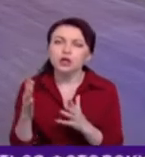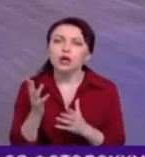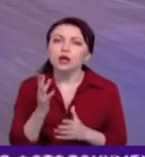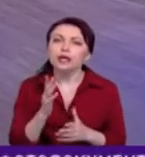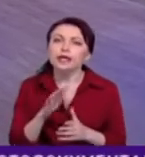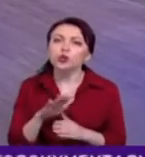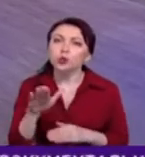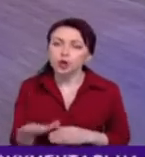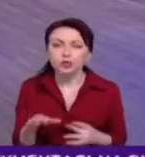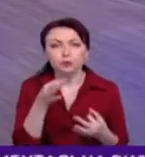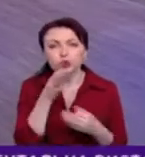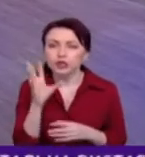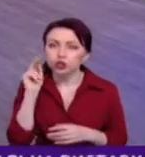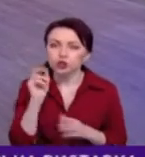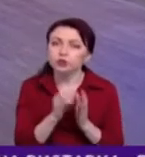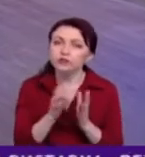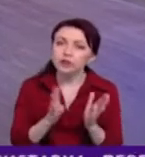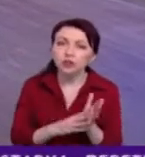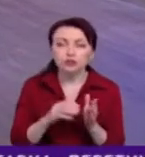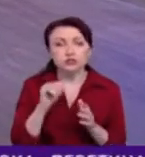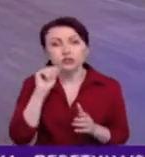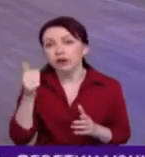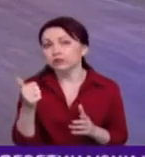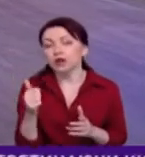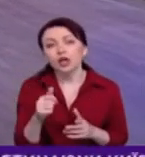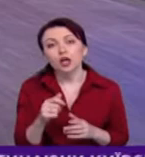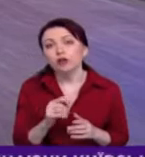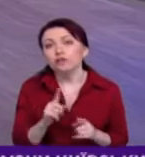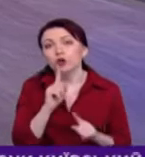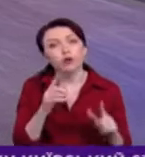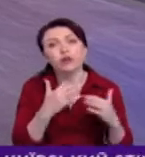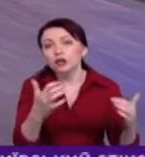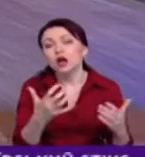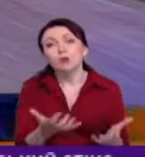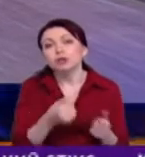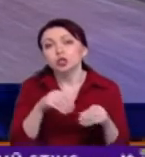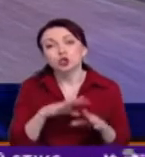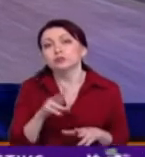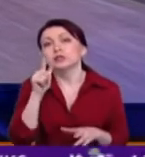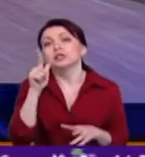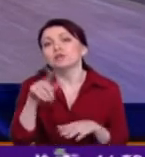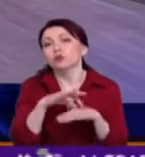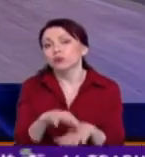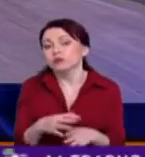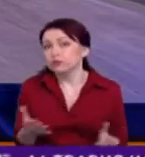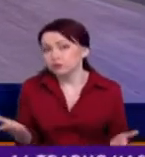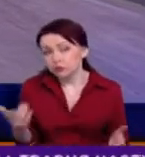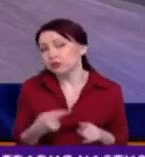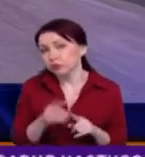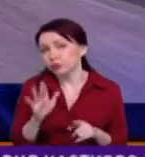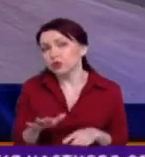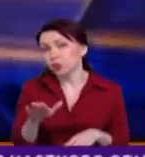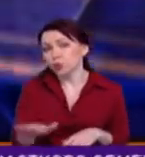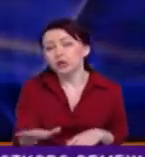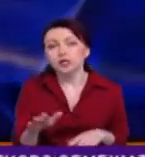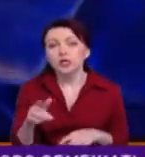відбутися будь-яке число, там, 19-го, завтра Верховна Рада прийме рішення про те, що післязавтра провести інавгурацію. І буде ця інавгурація. Це ж не